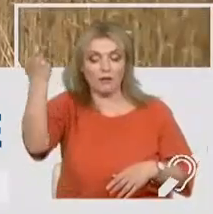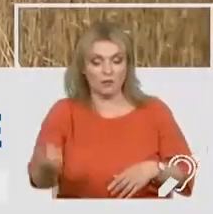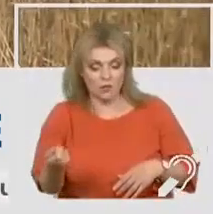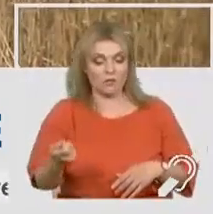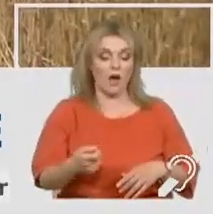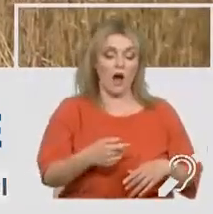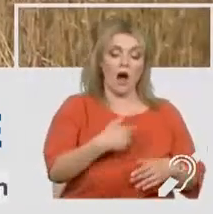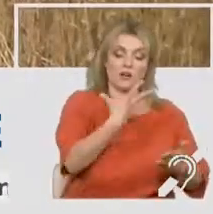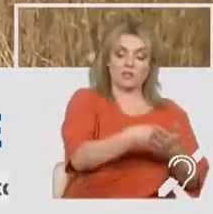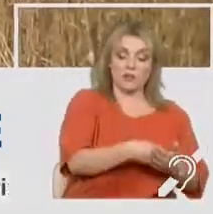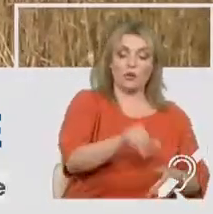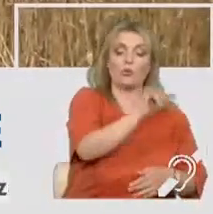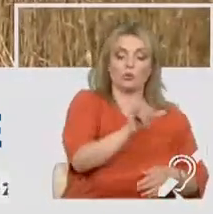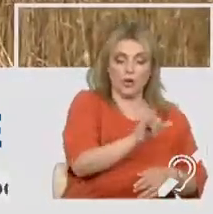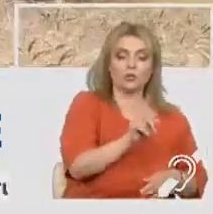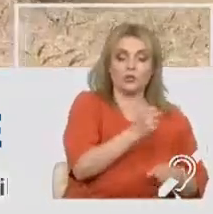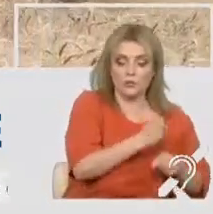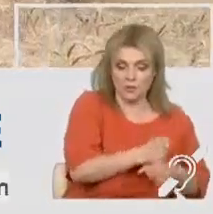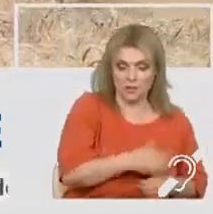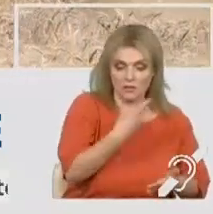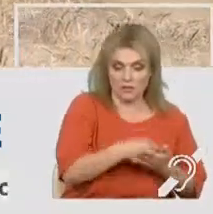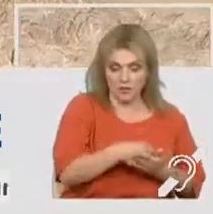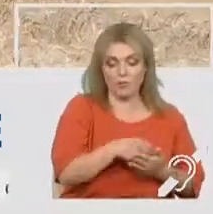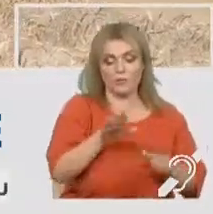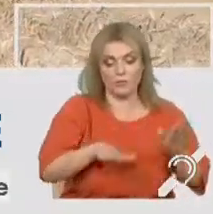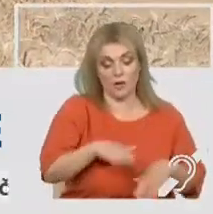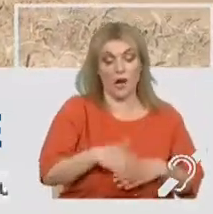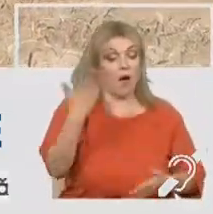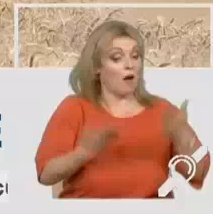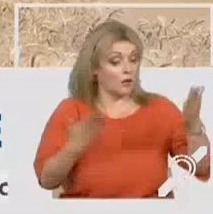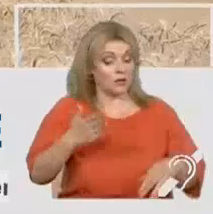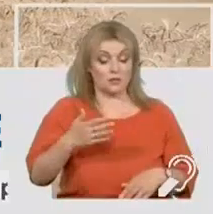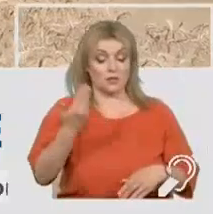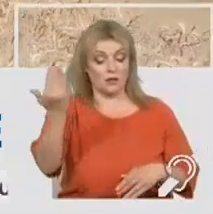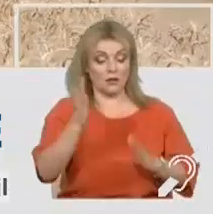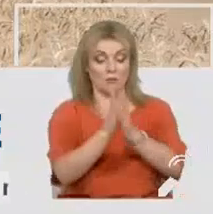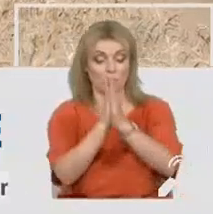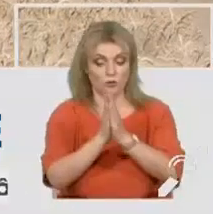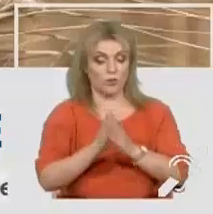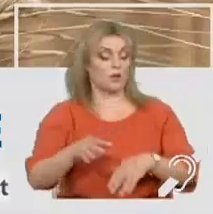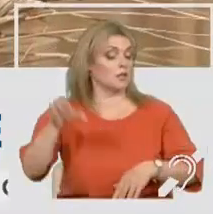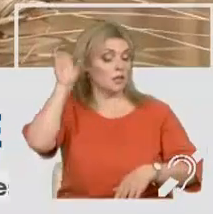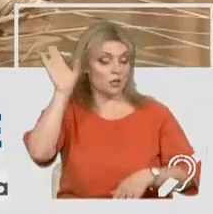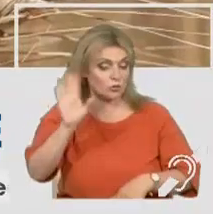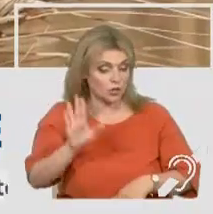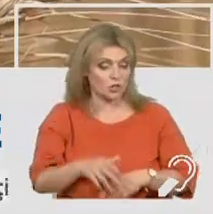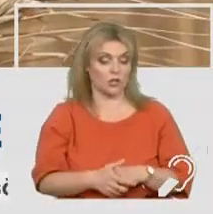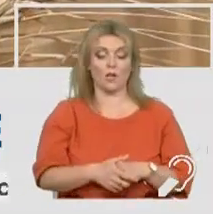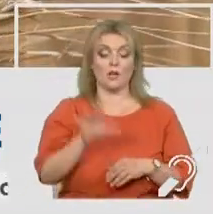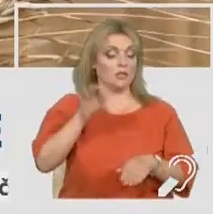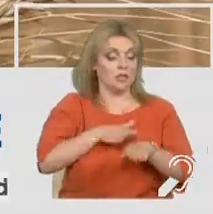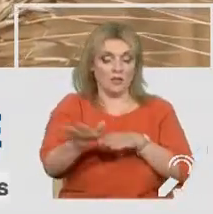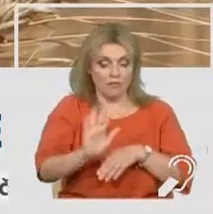vor face față concurenței neloiale și amenințe cu proteste președintele comisiei parlamentare pentru agricultură